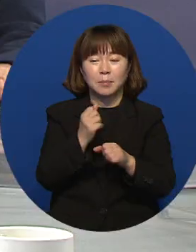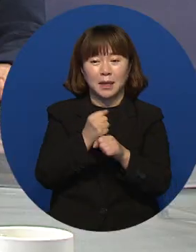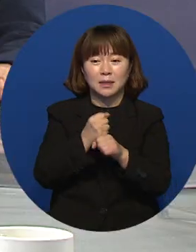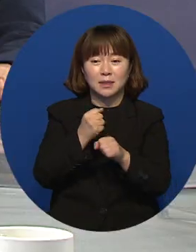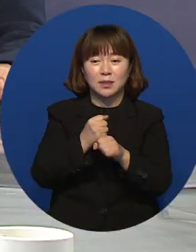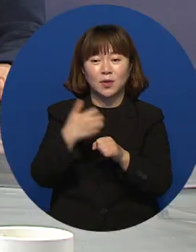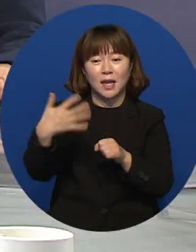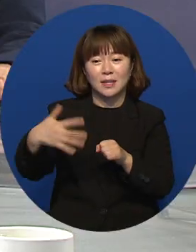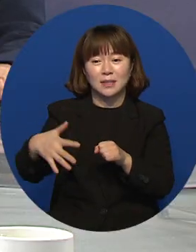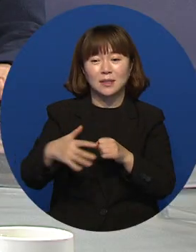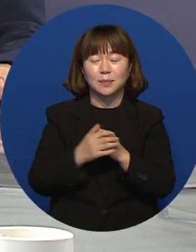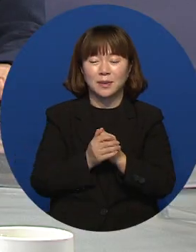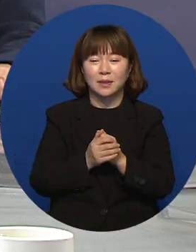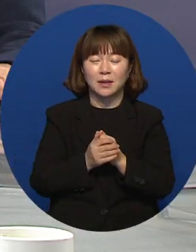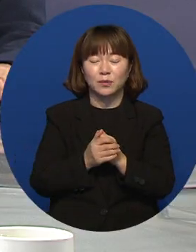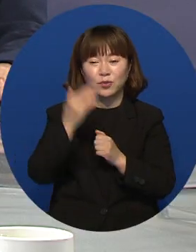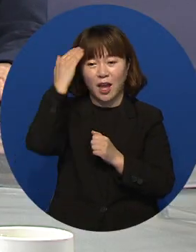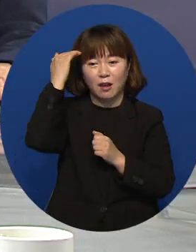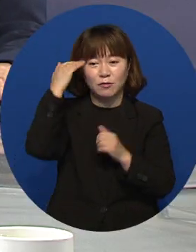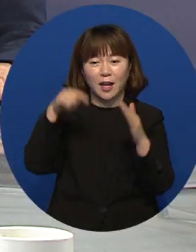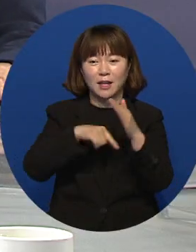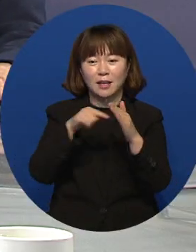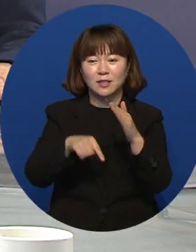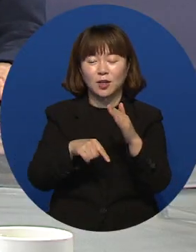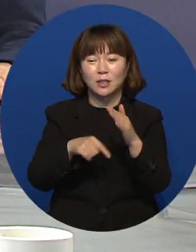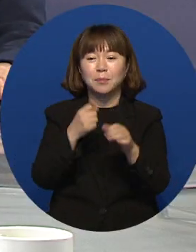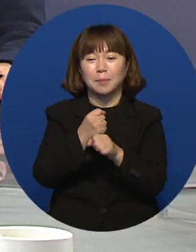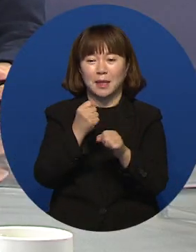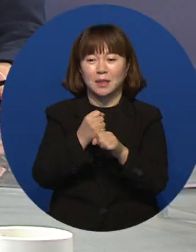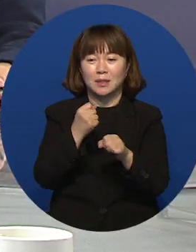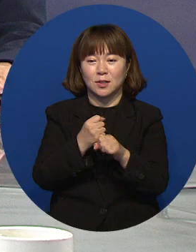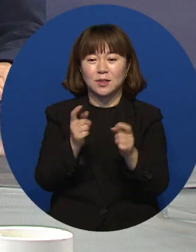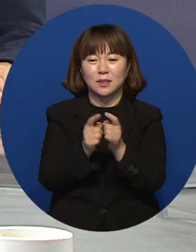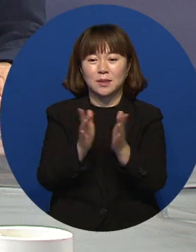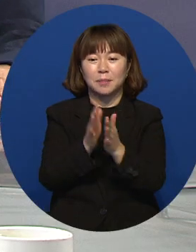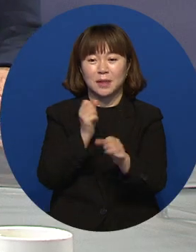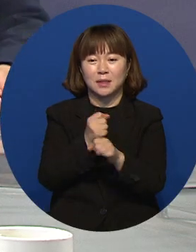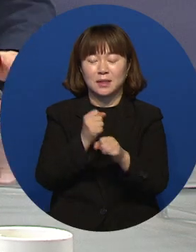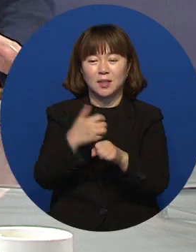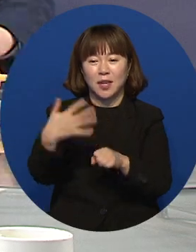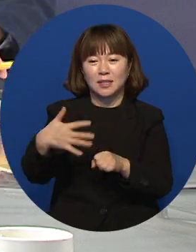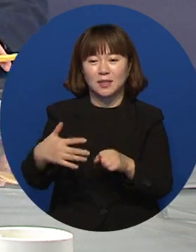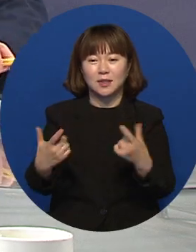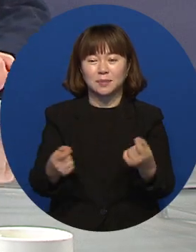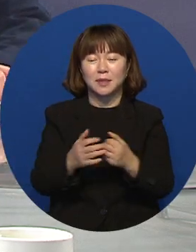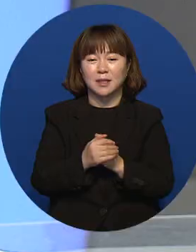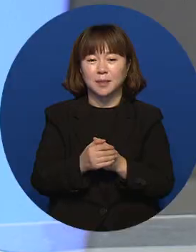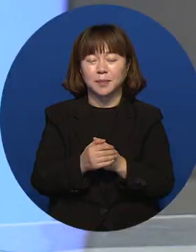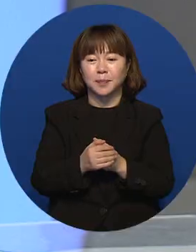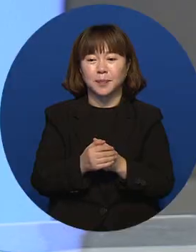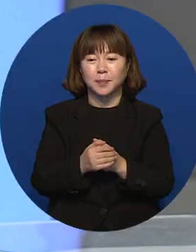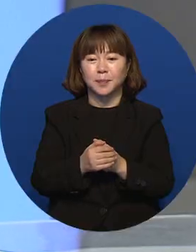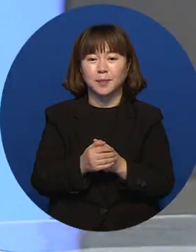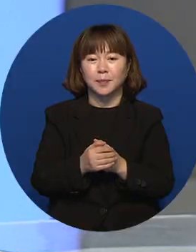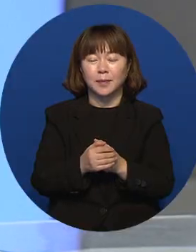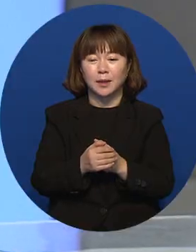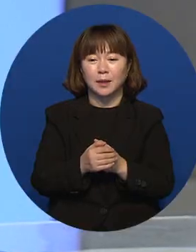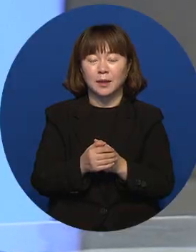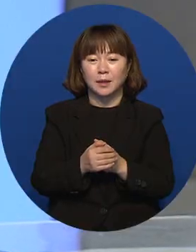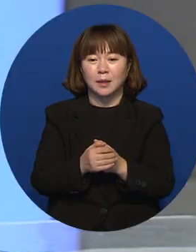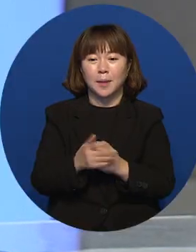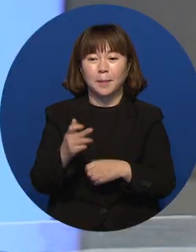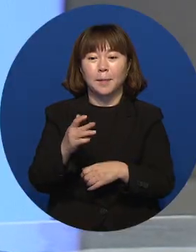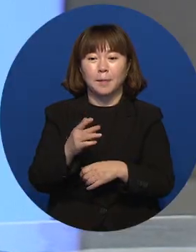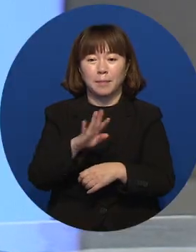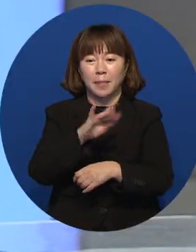제가 알기로는 아 식 없는거예요 시험의 지금 들어간거 예 예 그럼 이제 백신도 중요하지만 어떻게 보면 제 치료제가 굉장히 중